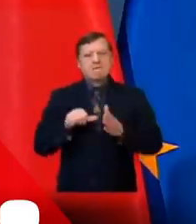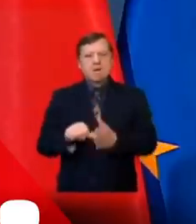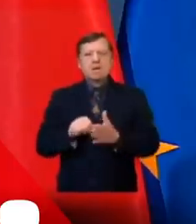sportu